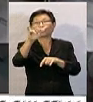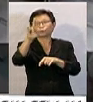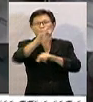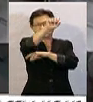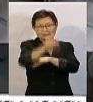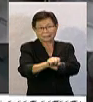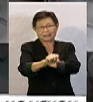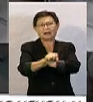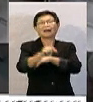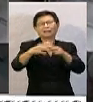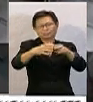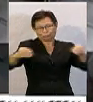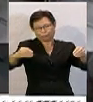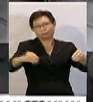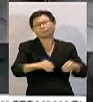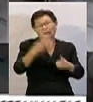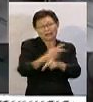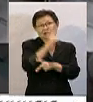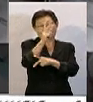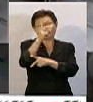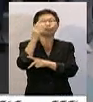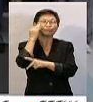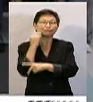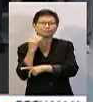negara matahari terbit itu. Ini kali kedua Tun Dr.